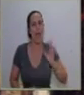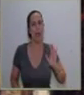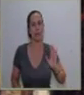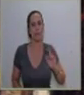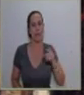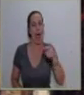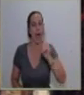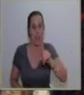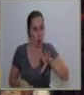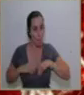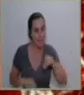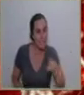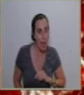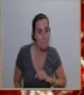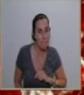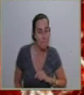בסדר. אתה לא מסכים איתי, דוד?